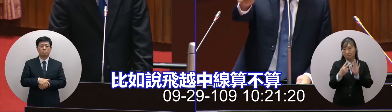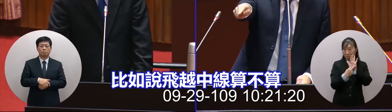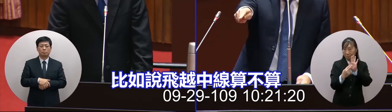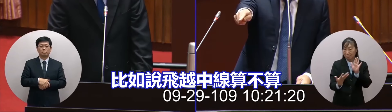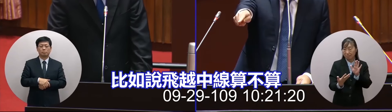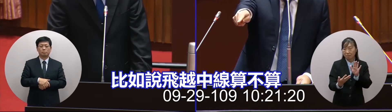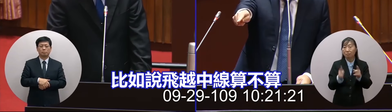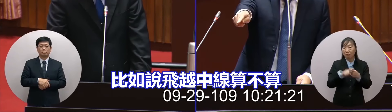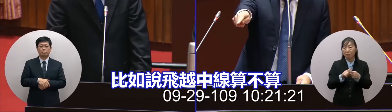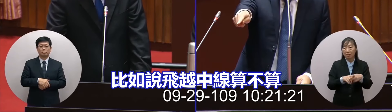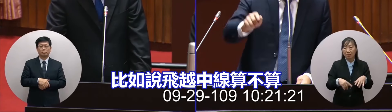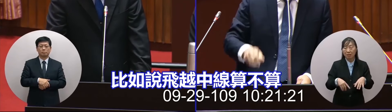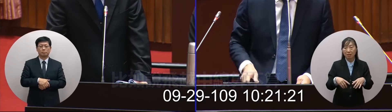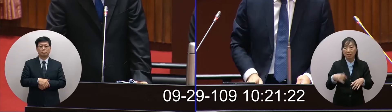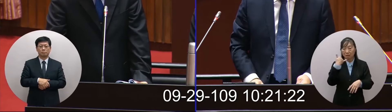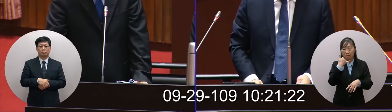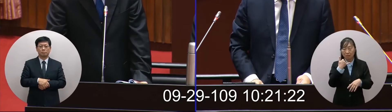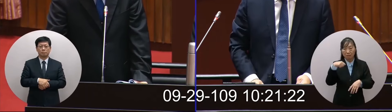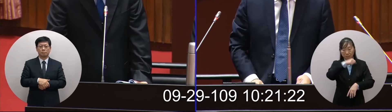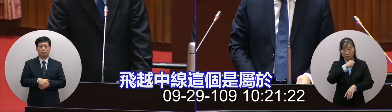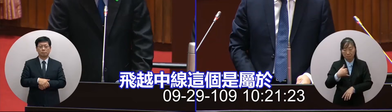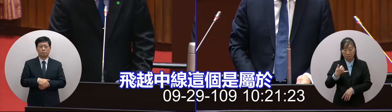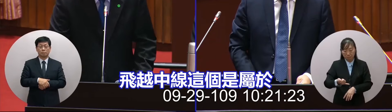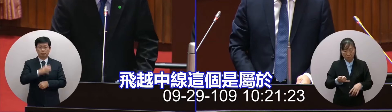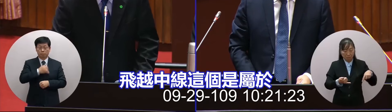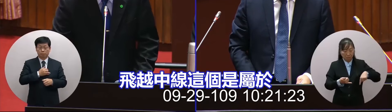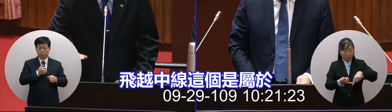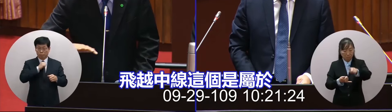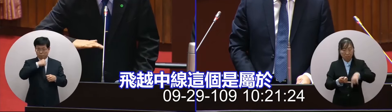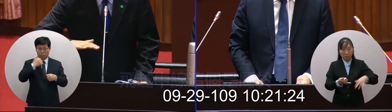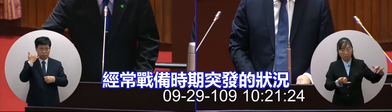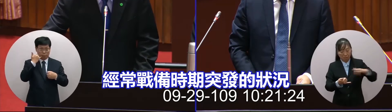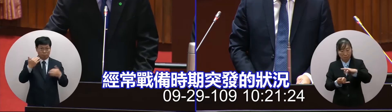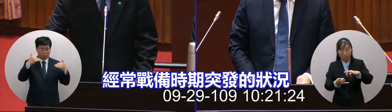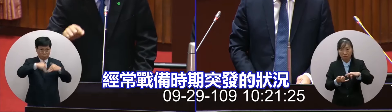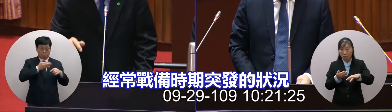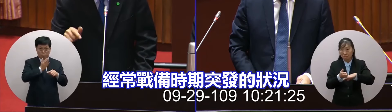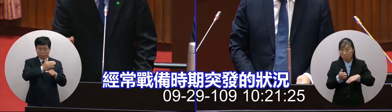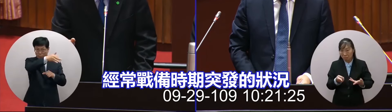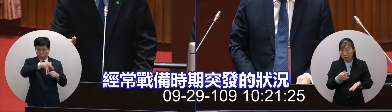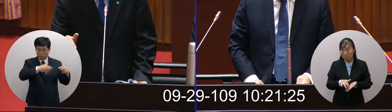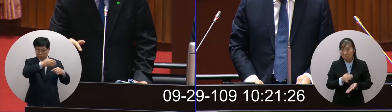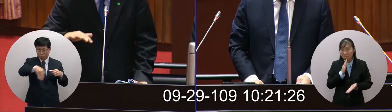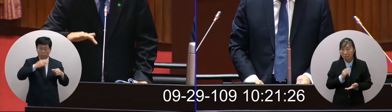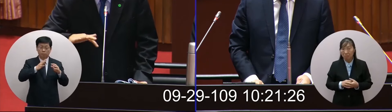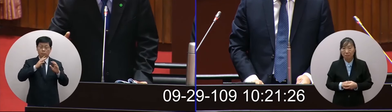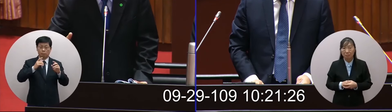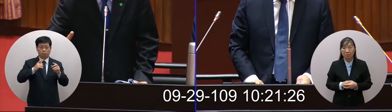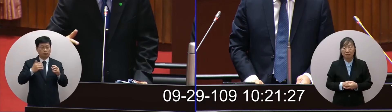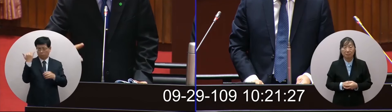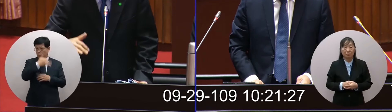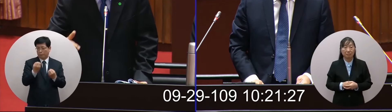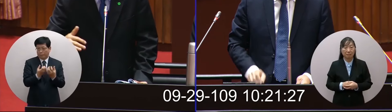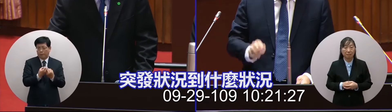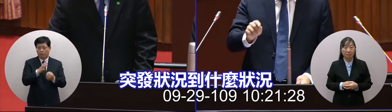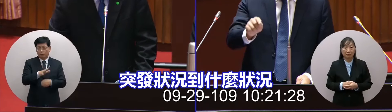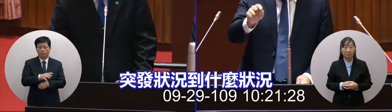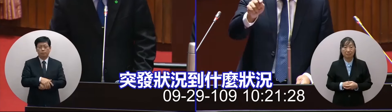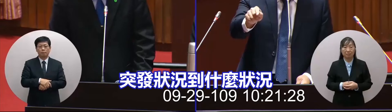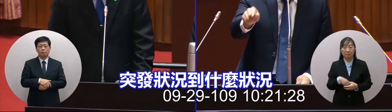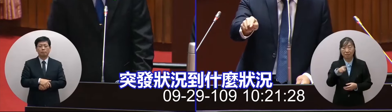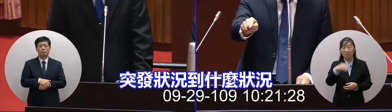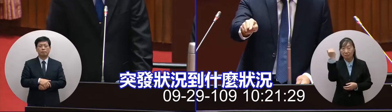如说飞越中线算不算？ 飞越中线这个是属于经常战备时期突发的状况。我们在突发状况有一些 突